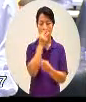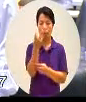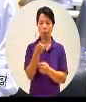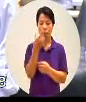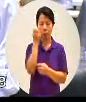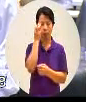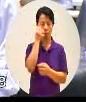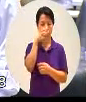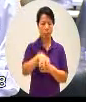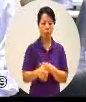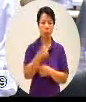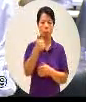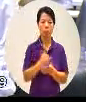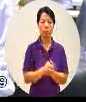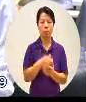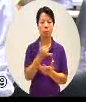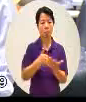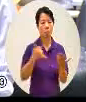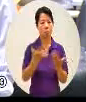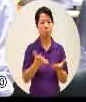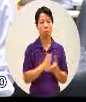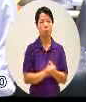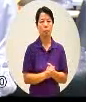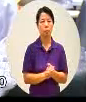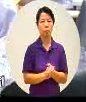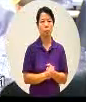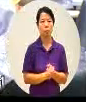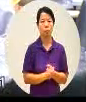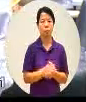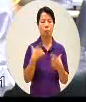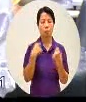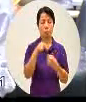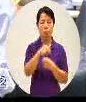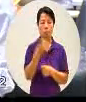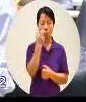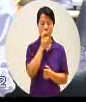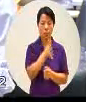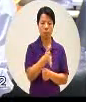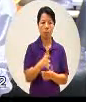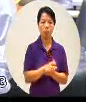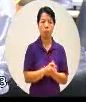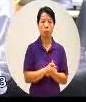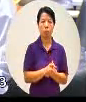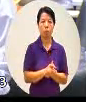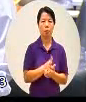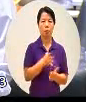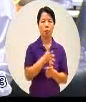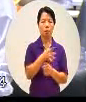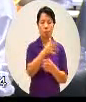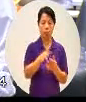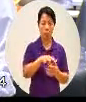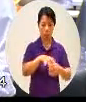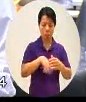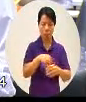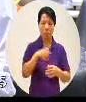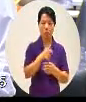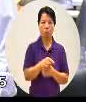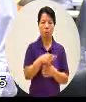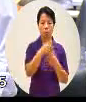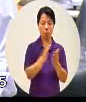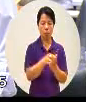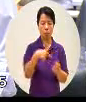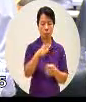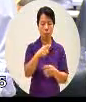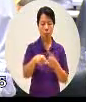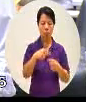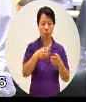哦。啊，我是认为说，本来这些顾问我们在讲的这些内容，你们该做的事，你